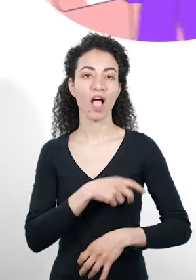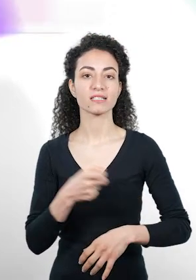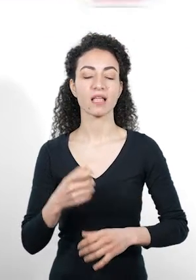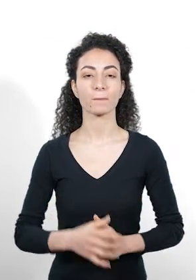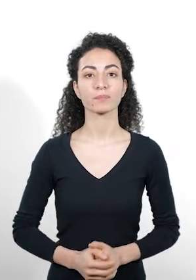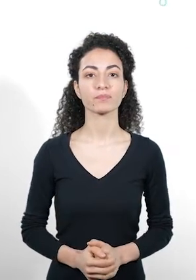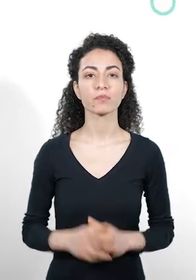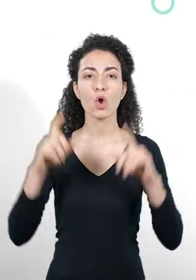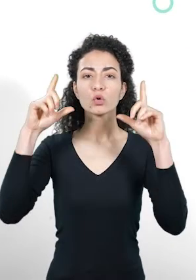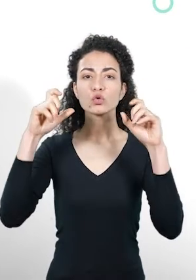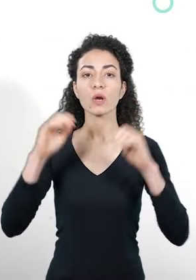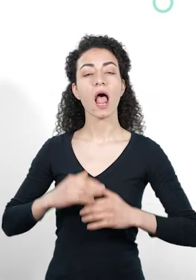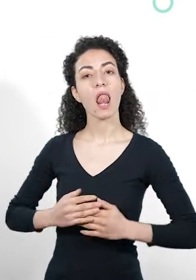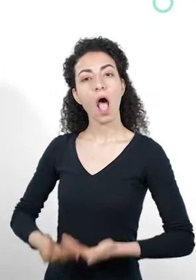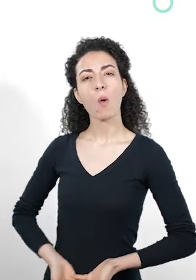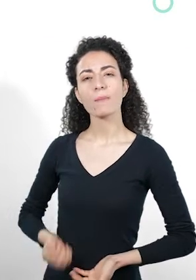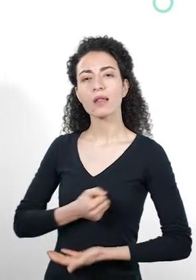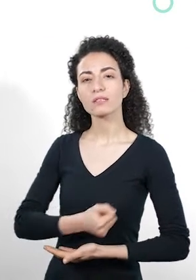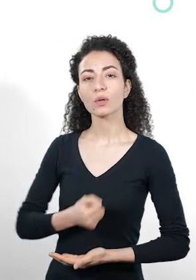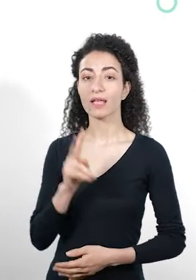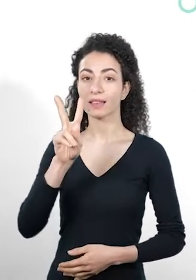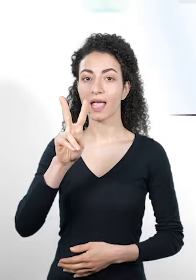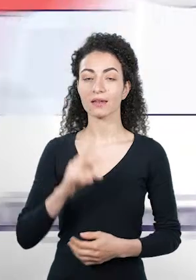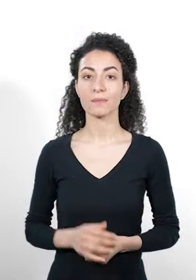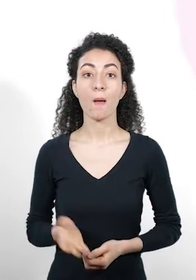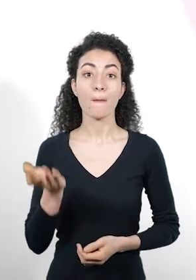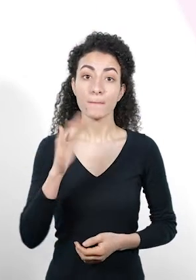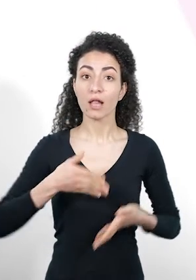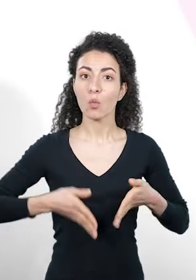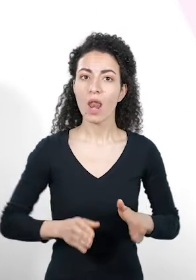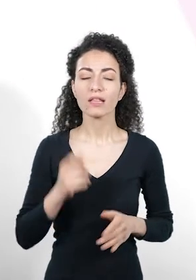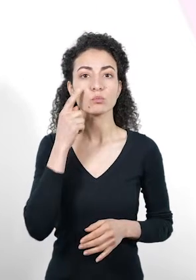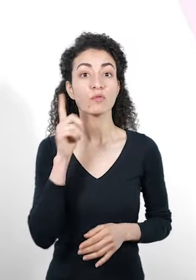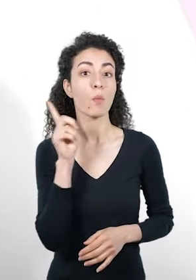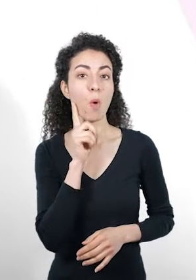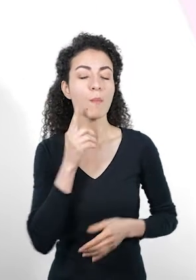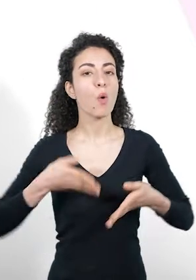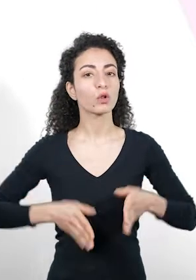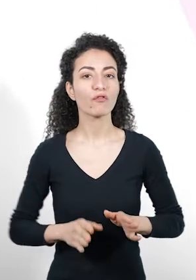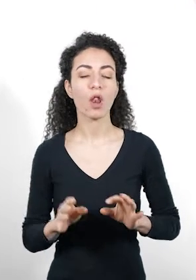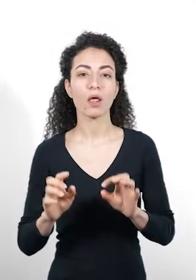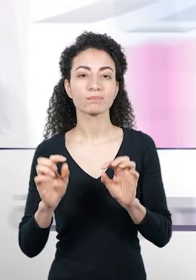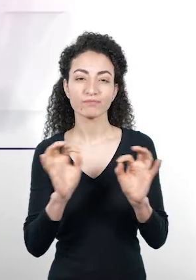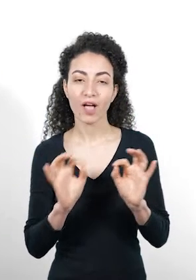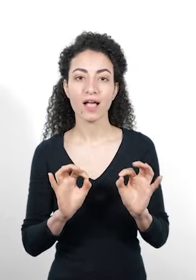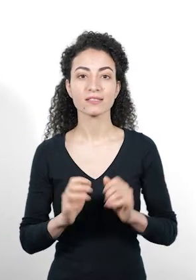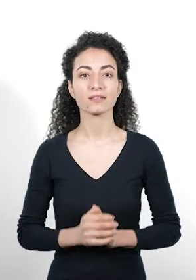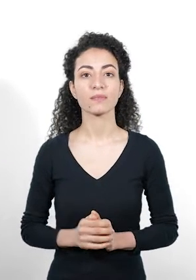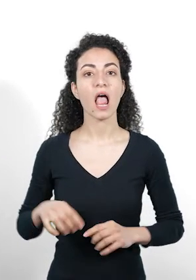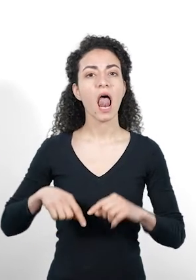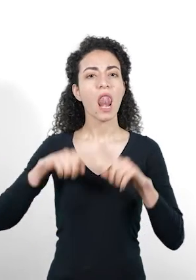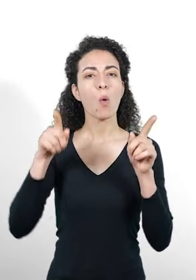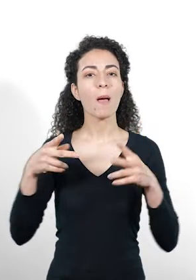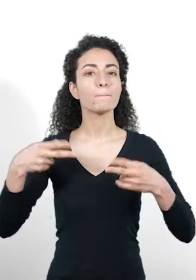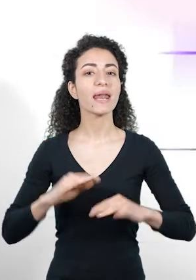الدولية، صورة صوتية للحوامل عدد 2، معاينة ما بعد الولادة للأم والطفل، خدمة